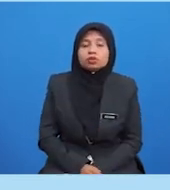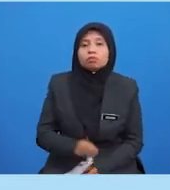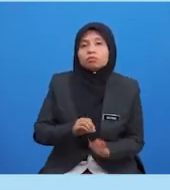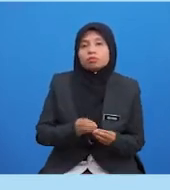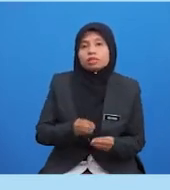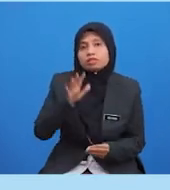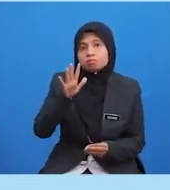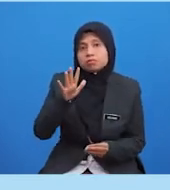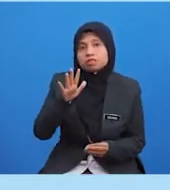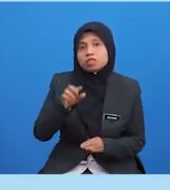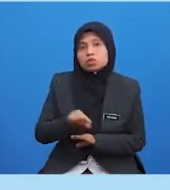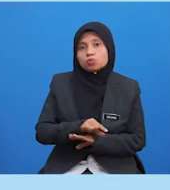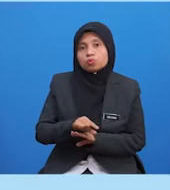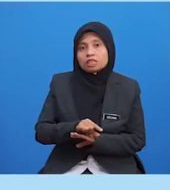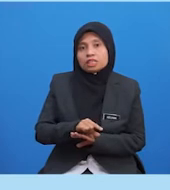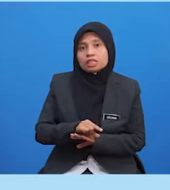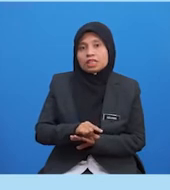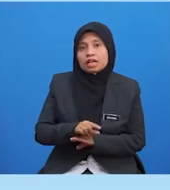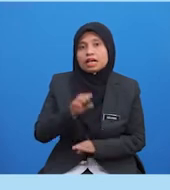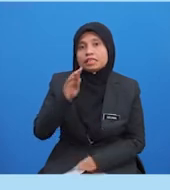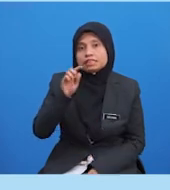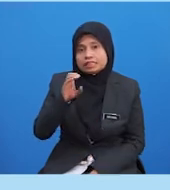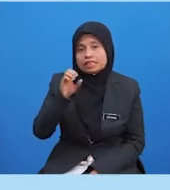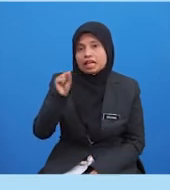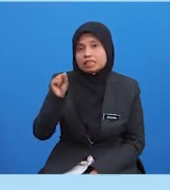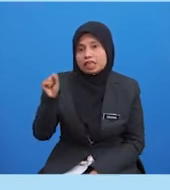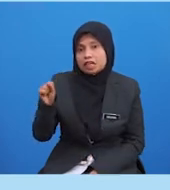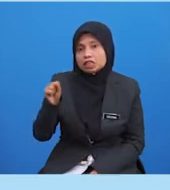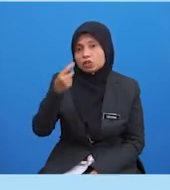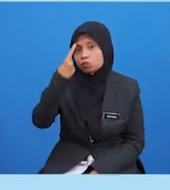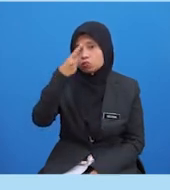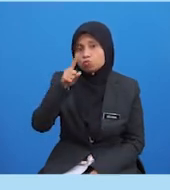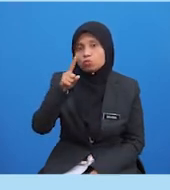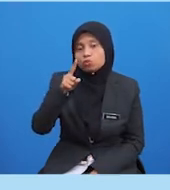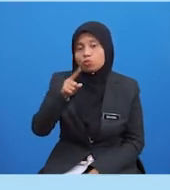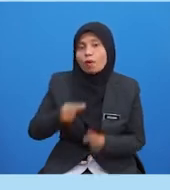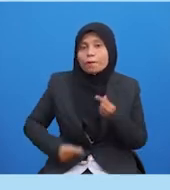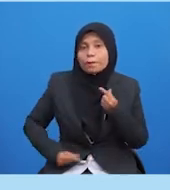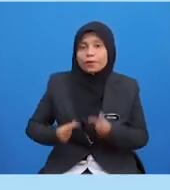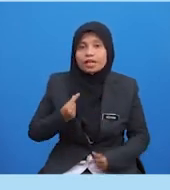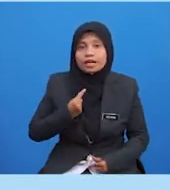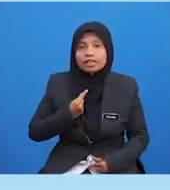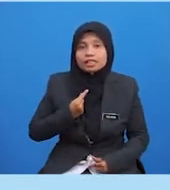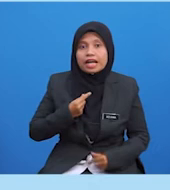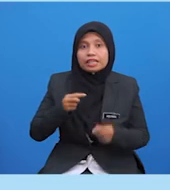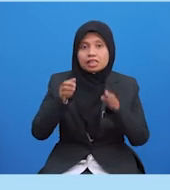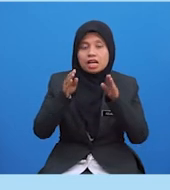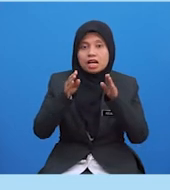Kelima, menggunakan cascading style sheets CSS untuk menggayakan